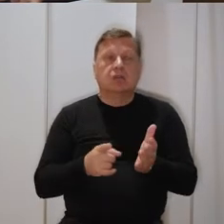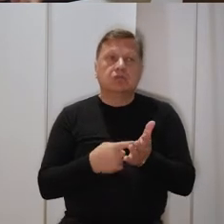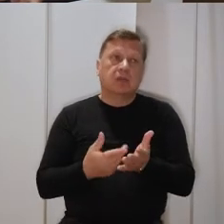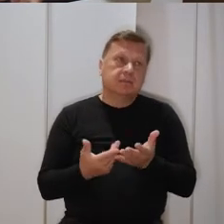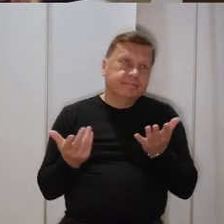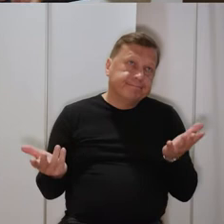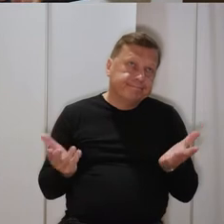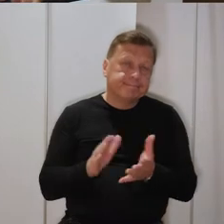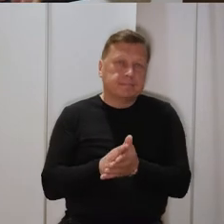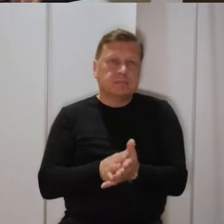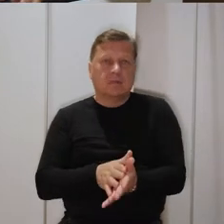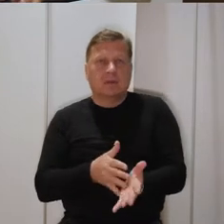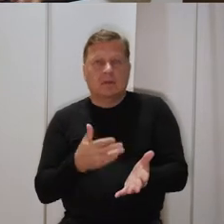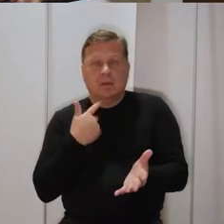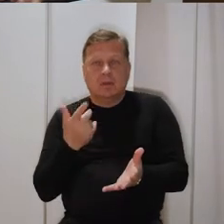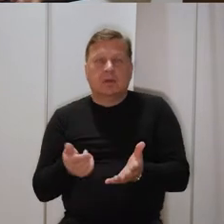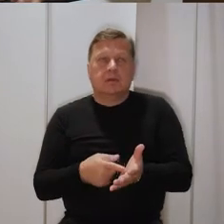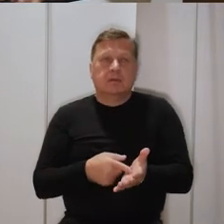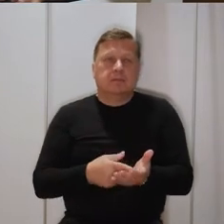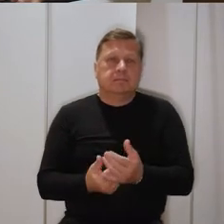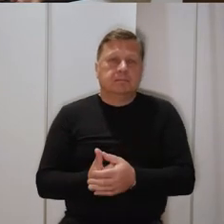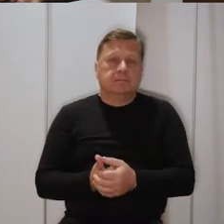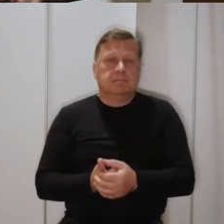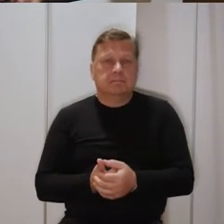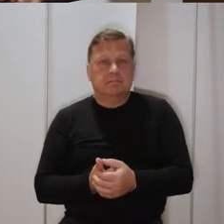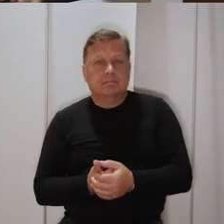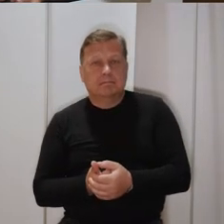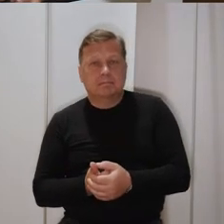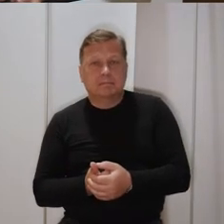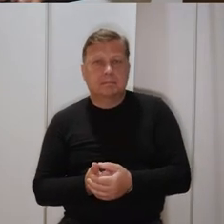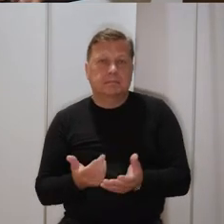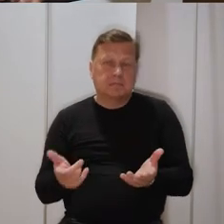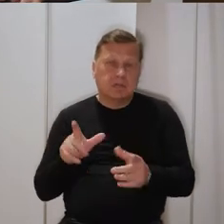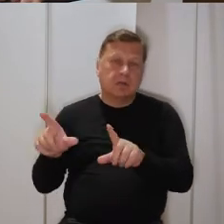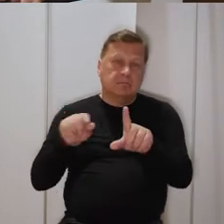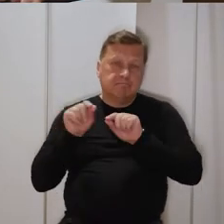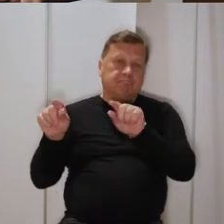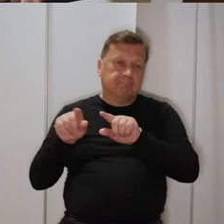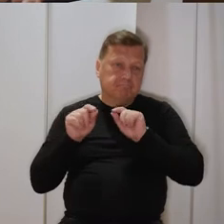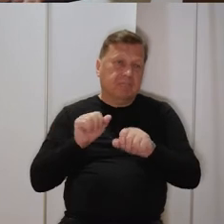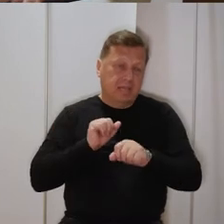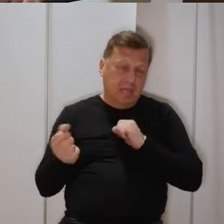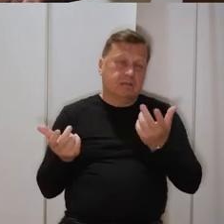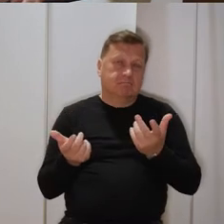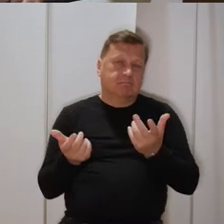no, czerpiemy z tego, no bo też jest to pewna